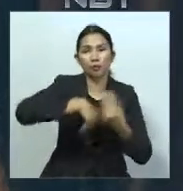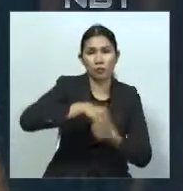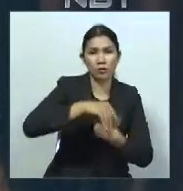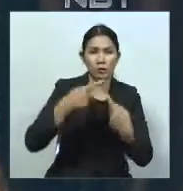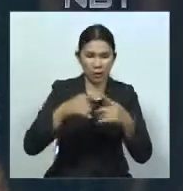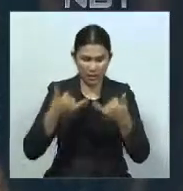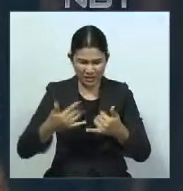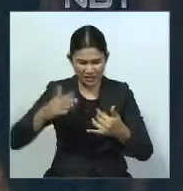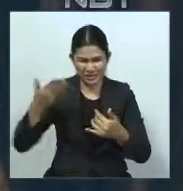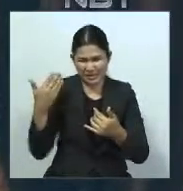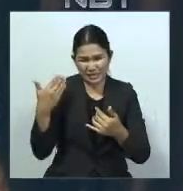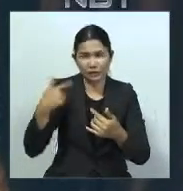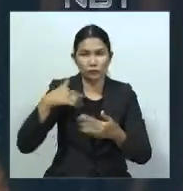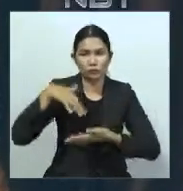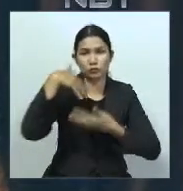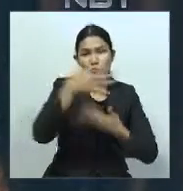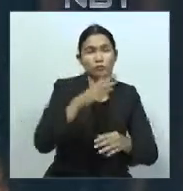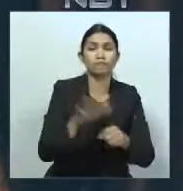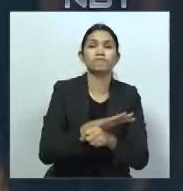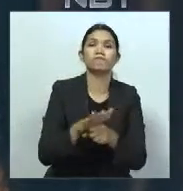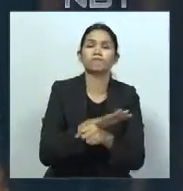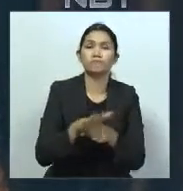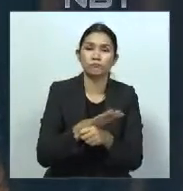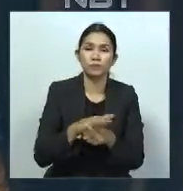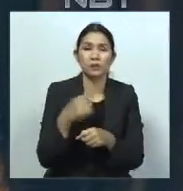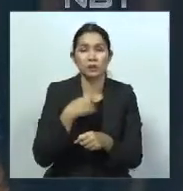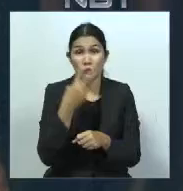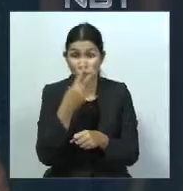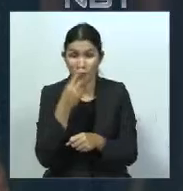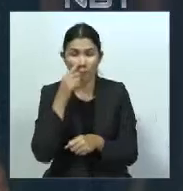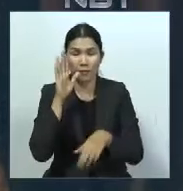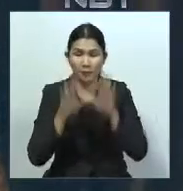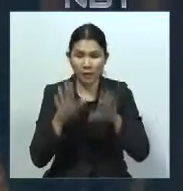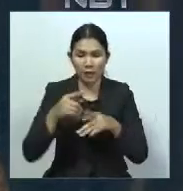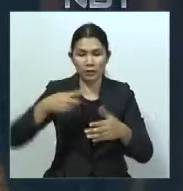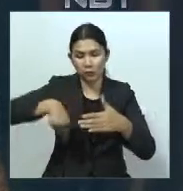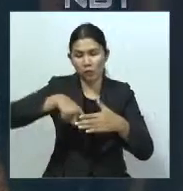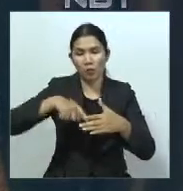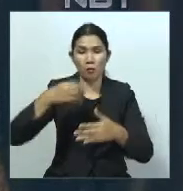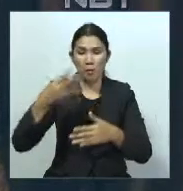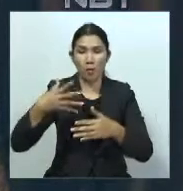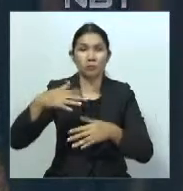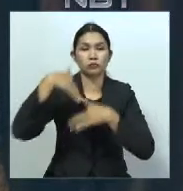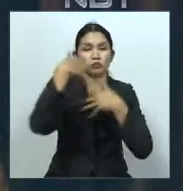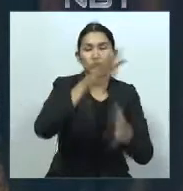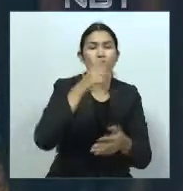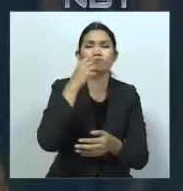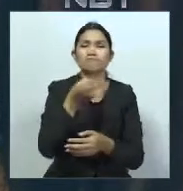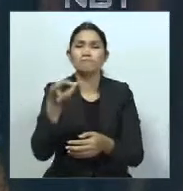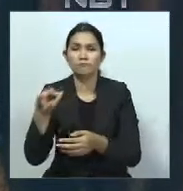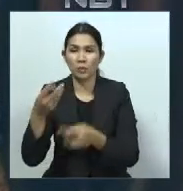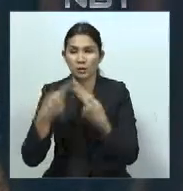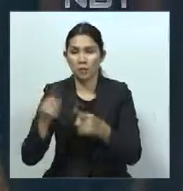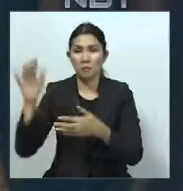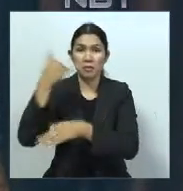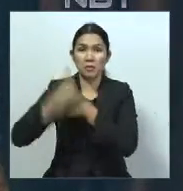ออกระยะหลังๆเนี่ยแต่ก็ไม่ได้มากมายอะไรถ้าเป็นสัดส่วนแล้วเนี่ยเขาพึ่งภายในมากกว่าส่งออกตรงข้ามกับประเทศนู้นที่พึ่งส่ง